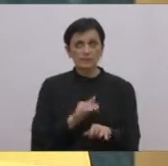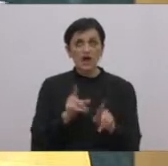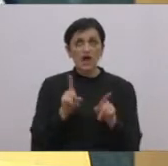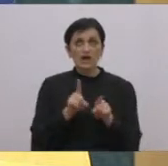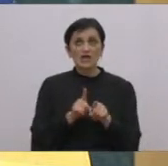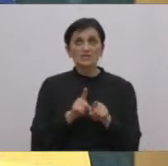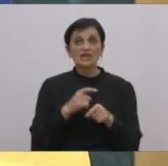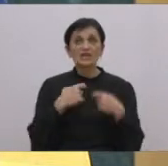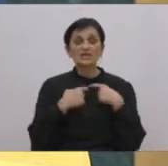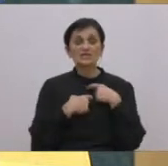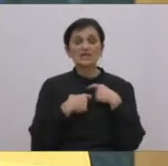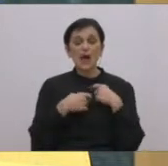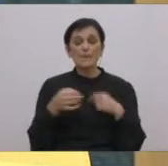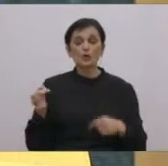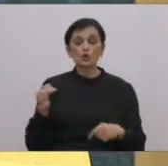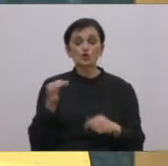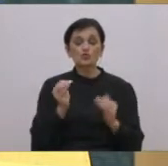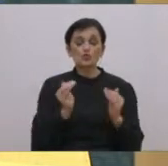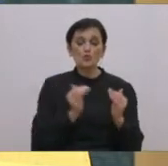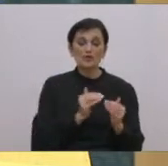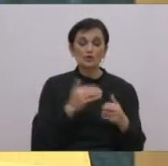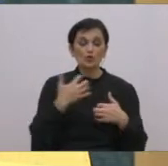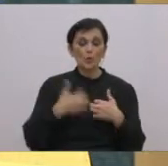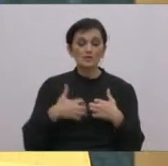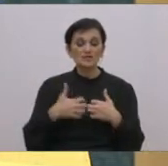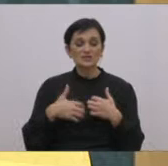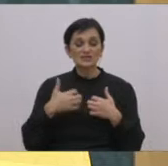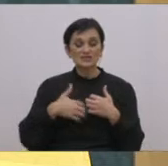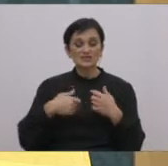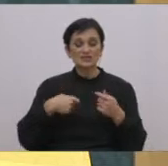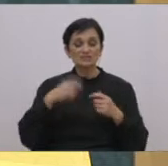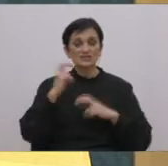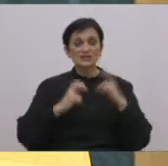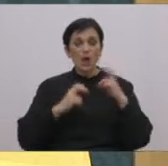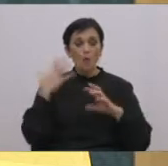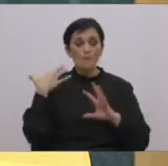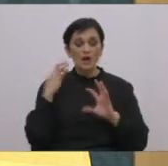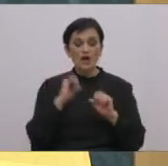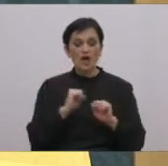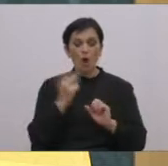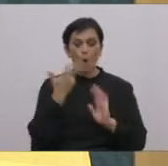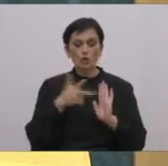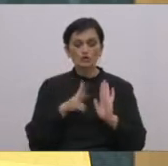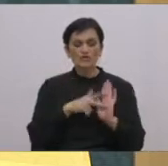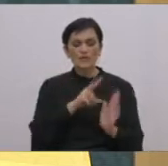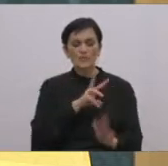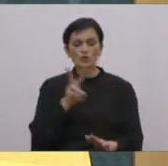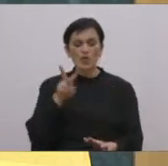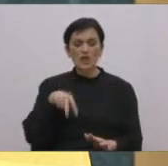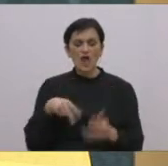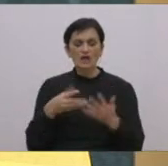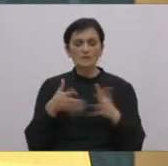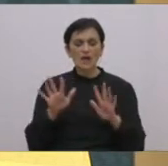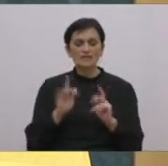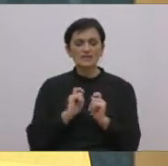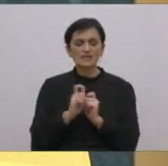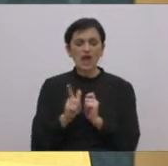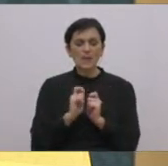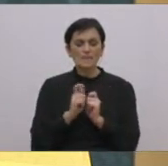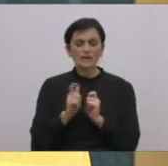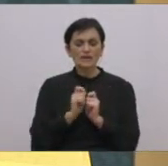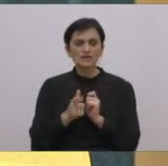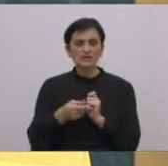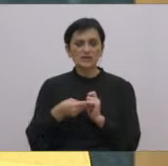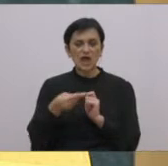ასევე საპილოტო რეგიონებში მიკრო, მცირე და საშუალო საწარმოების ხარდაჭერის ფარგლებში 38 მილიონ ლარზე მეტის დაფინანსება